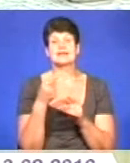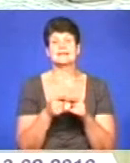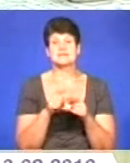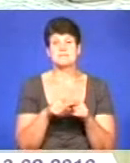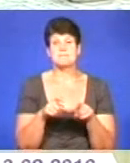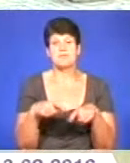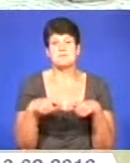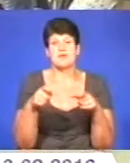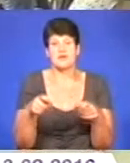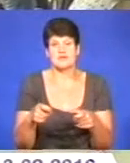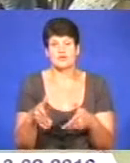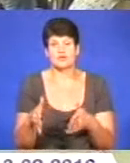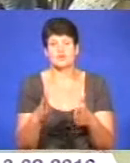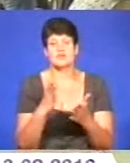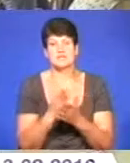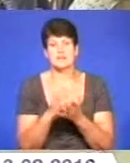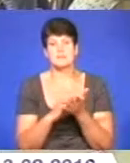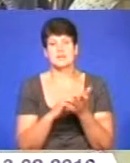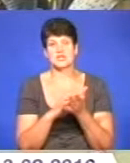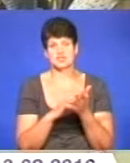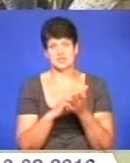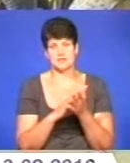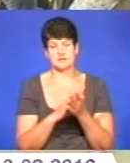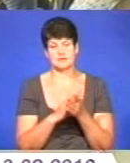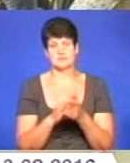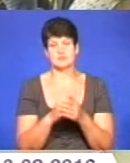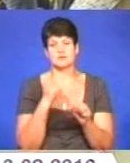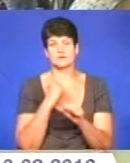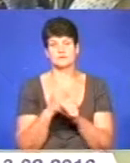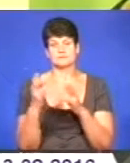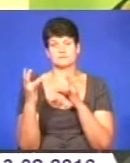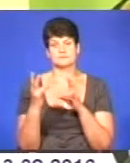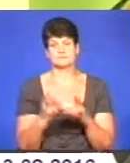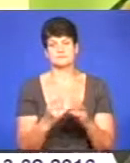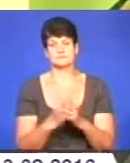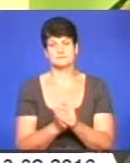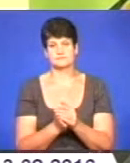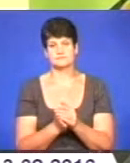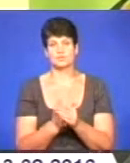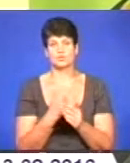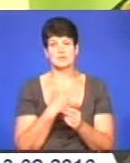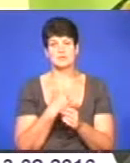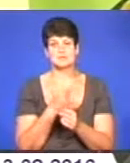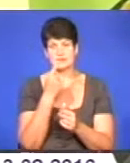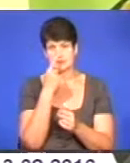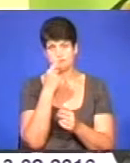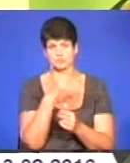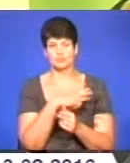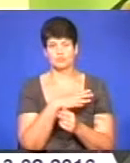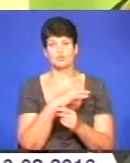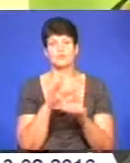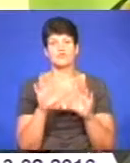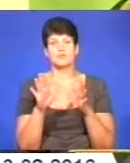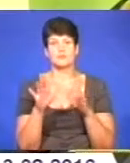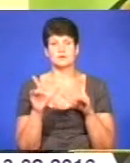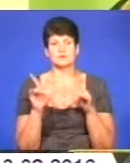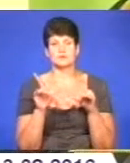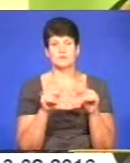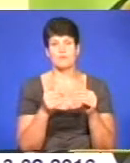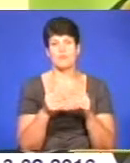перебігання дороги і стають причинами наїзду на пішоходів, кажуть у поліції. У нас недавно був випадок, був наїзд на пішохода поза